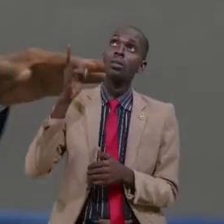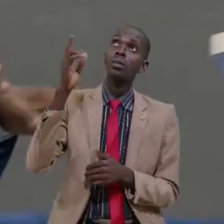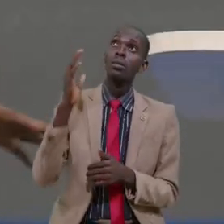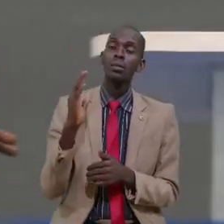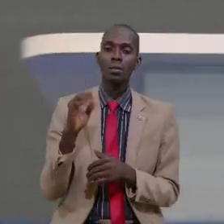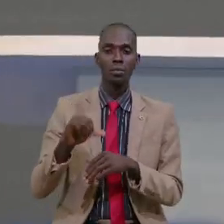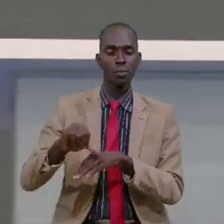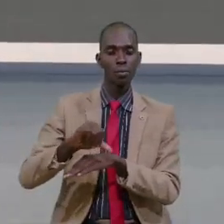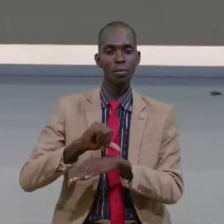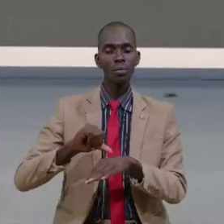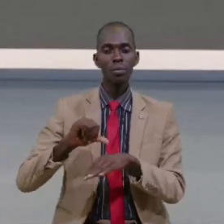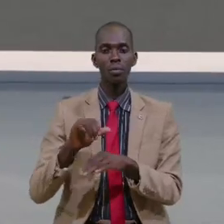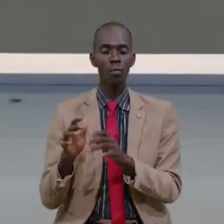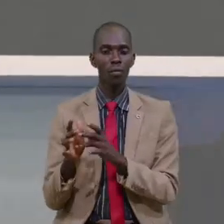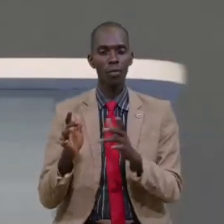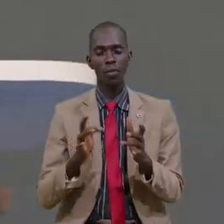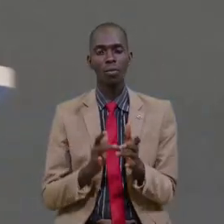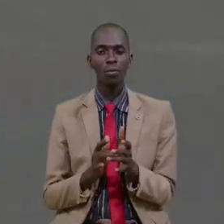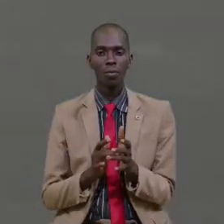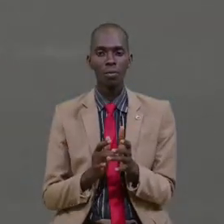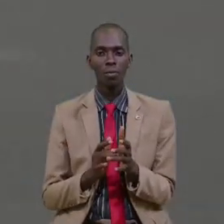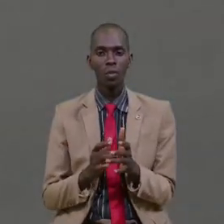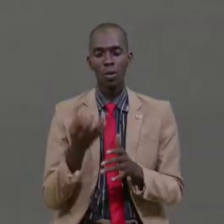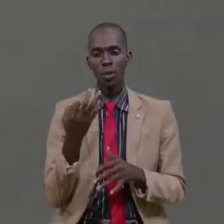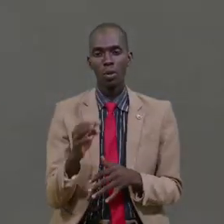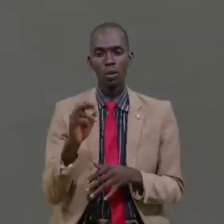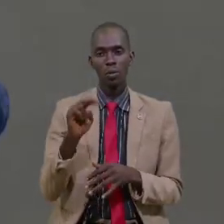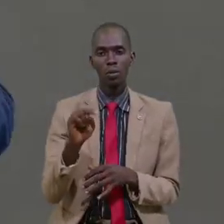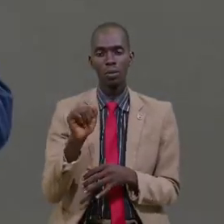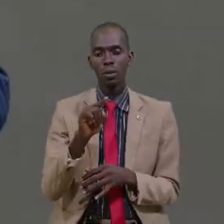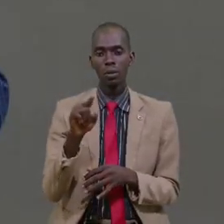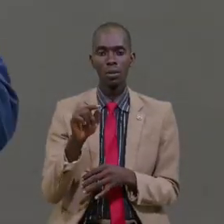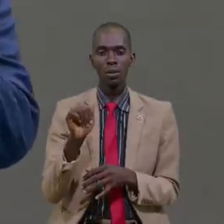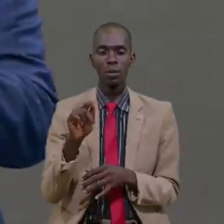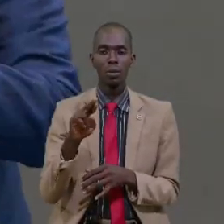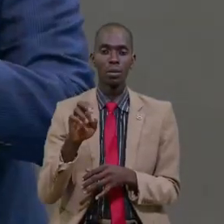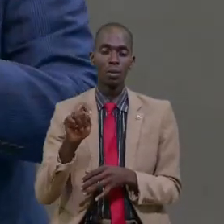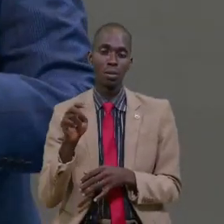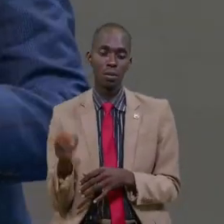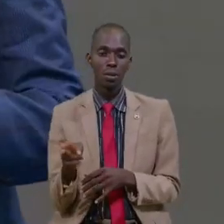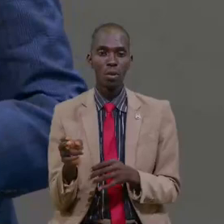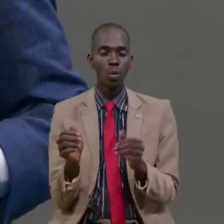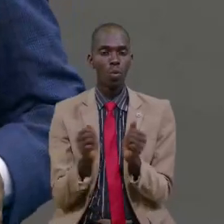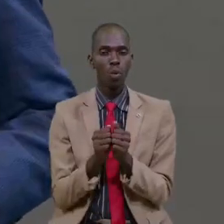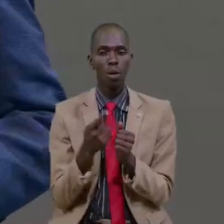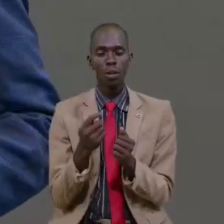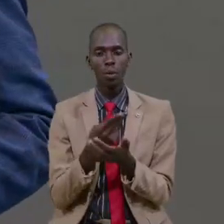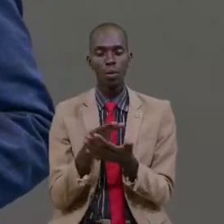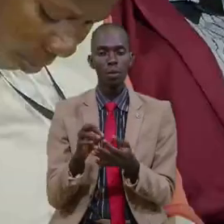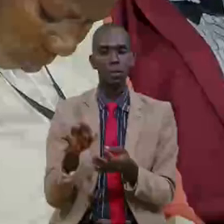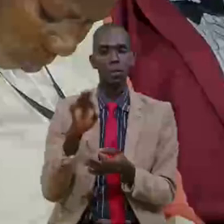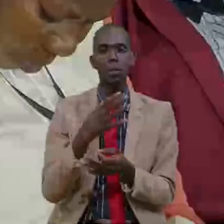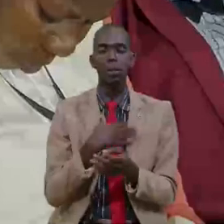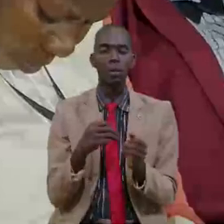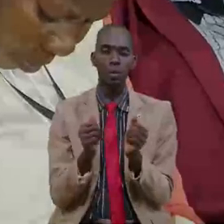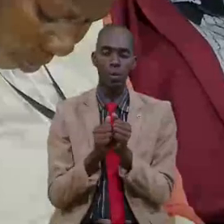Dieu a oint Jésus-Christ de Nazareth du Saint-Esprit